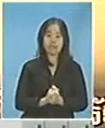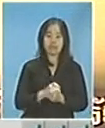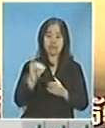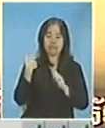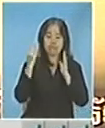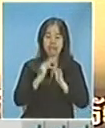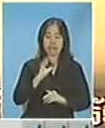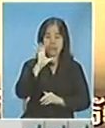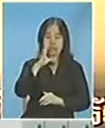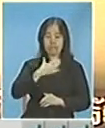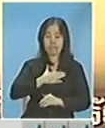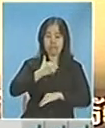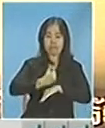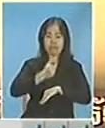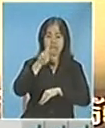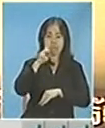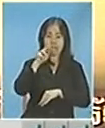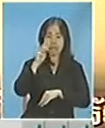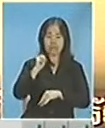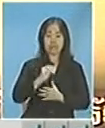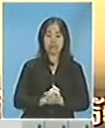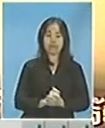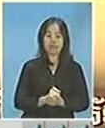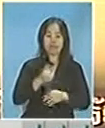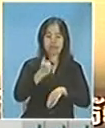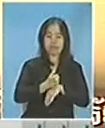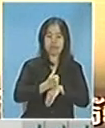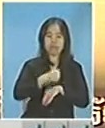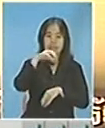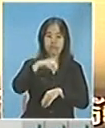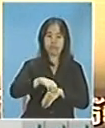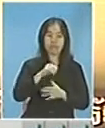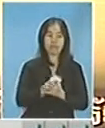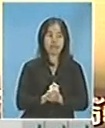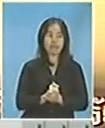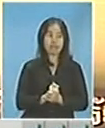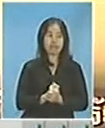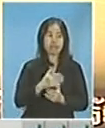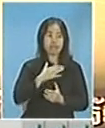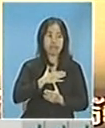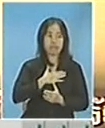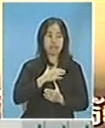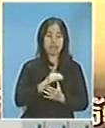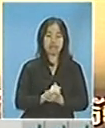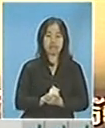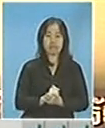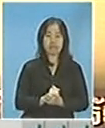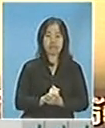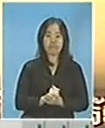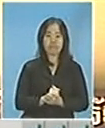น5ท่านนั้นขอเสนอรัฐมนตรีประจำสำนักนายกรัฐมนตรีดิฉันนะคะนางสาวสรรสนีนาคพ